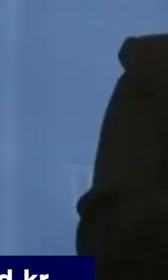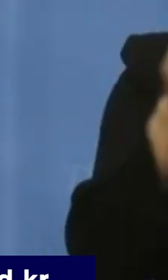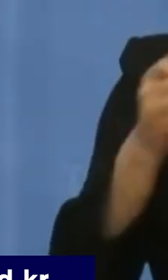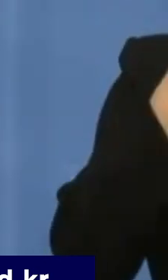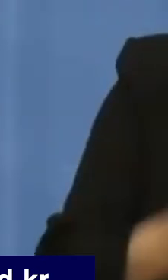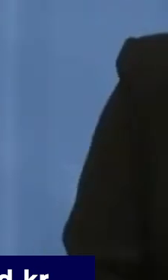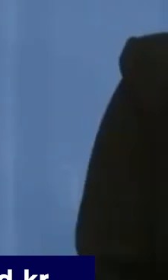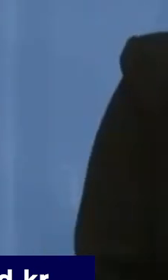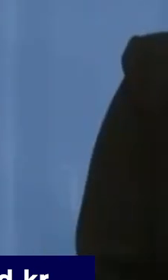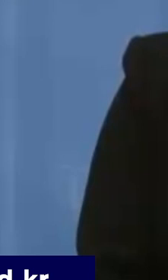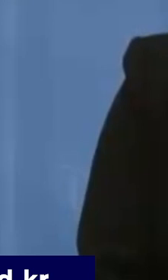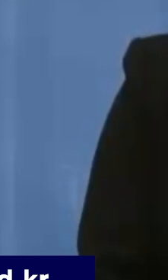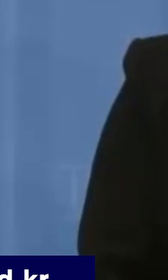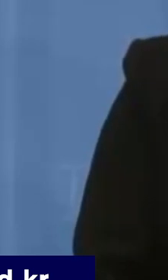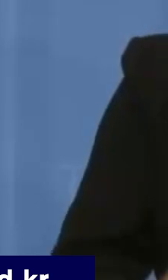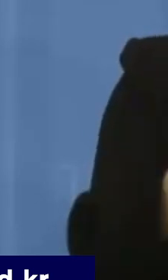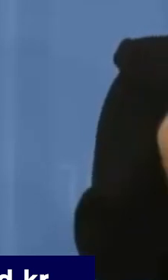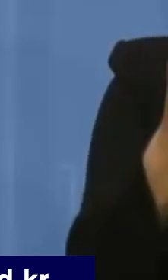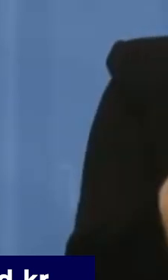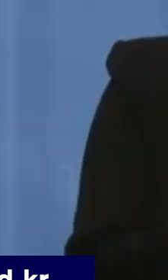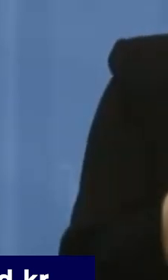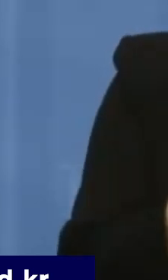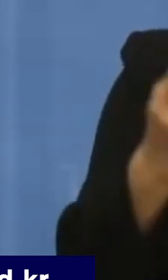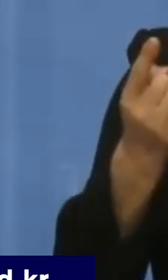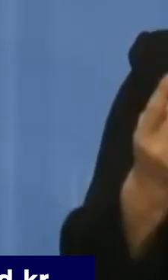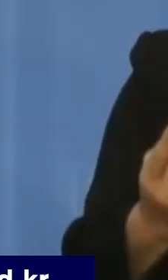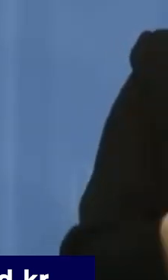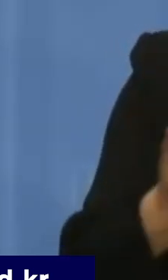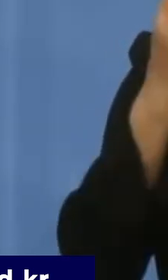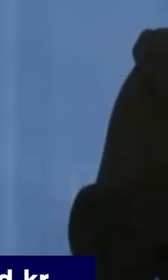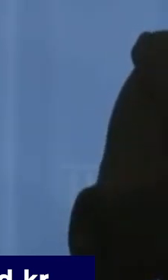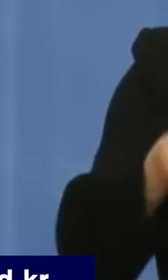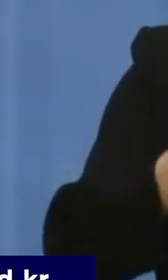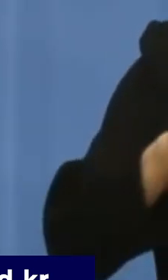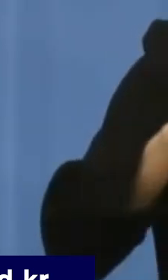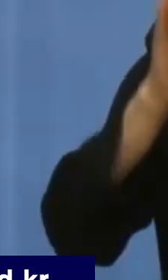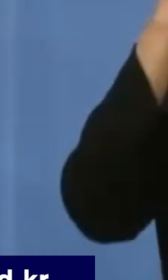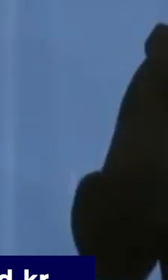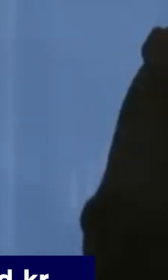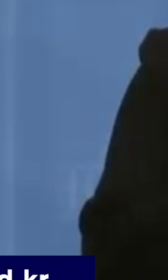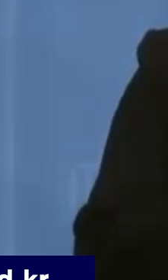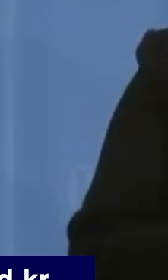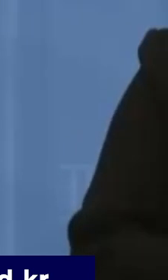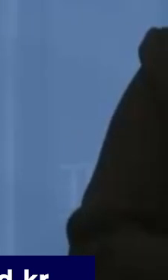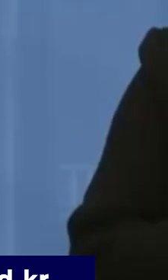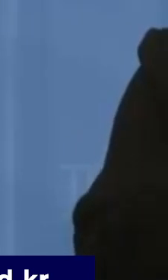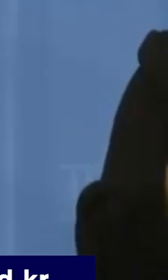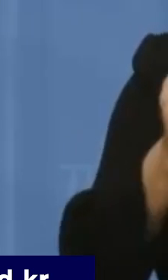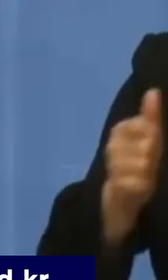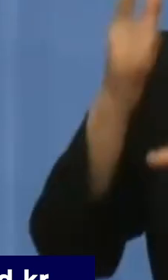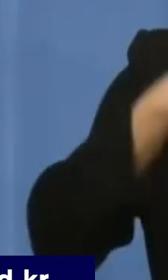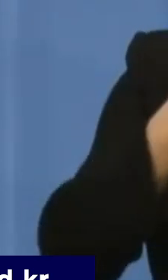할 것입니다. 더 이상 당의 존재감을 저울질하며 시간 낭비할 때가 아니라는 것은 두 당의